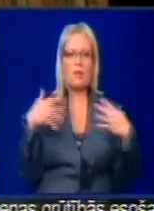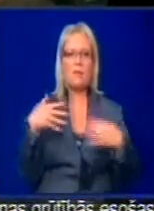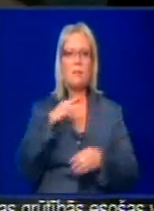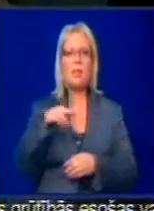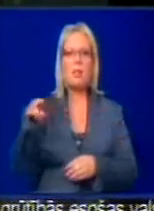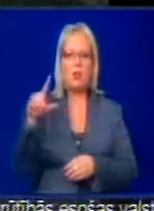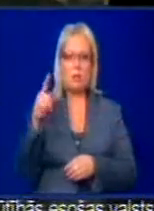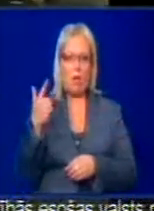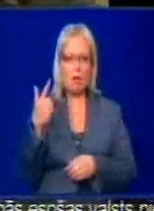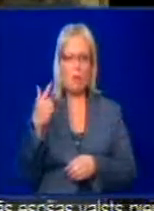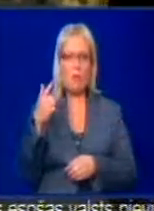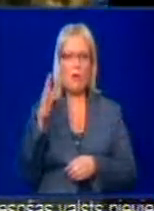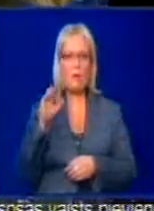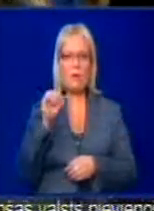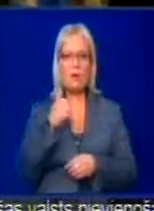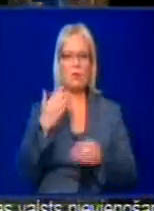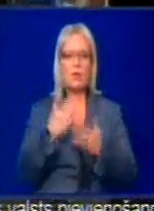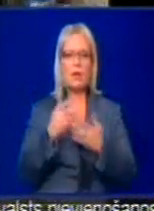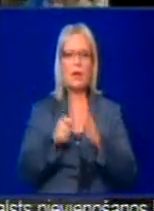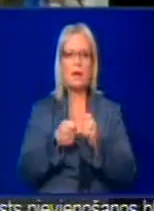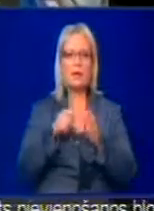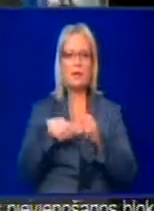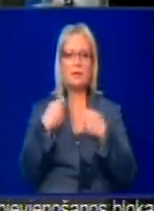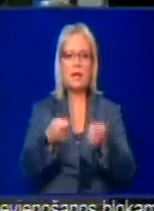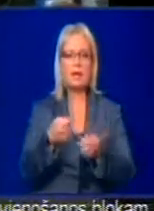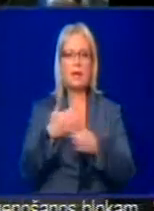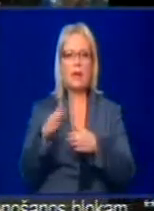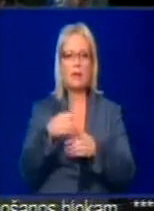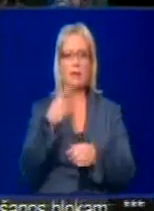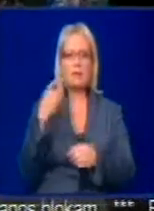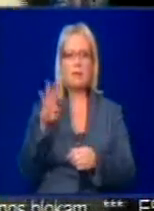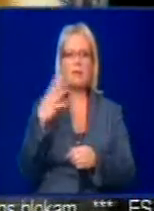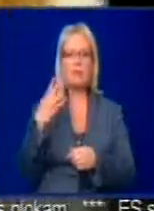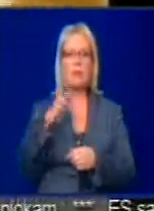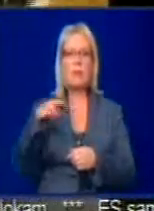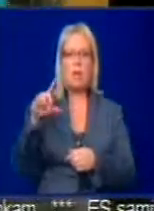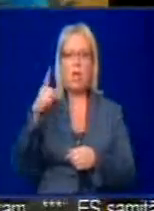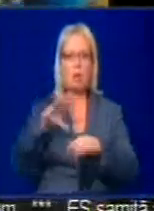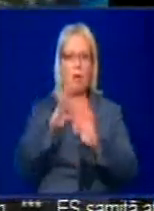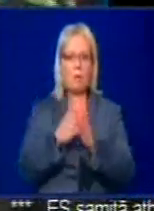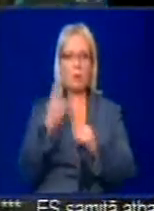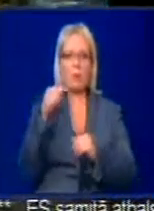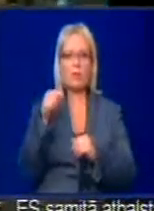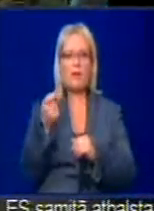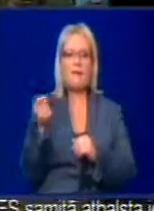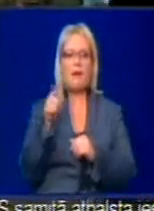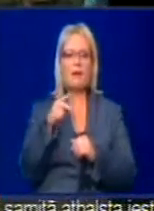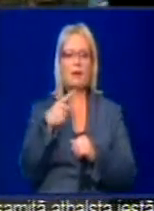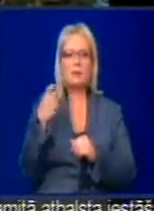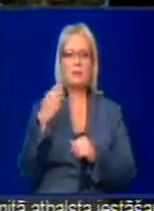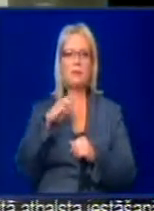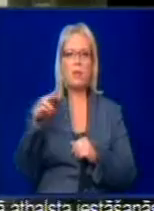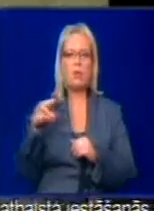90 miljonus latu. Mājā no jauna tika izsniegta kredīti 194 miljonu latu apmērā. No tiem vairāk nekā 100